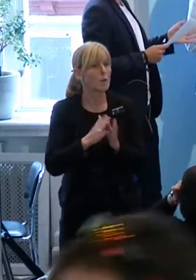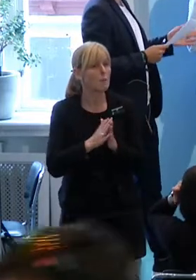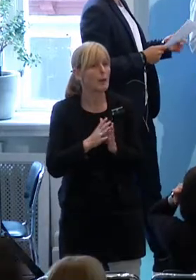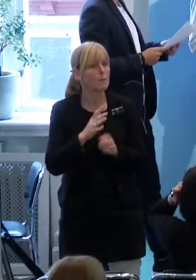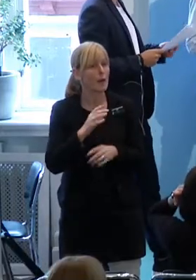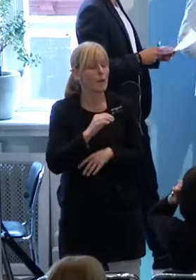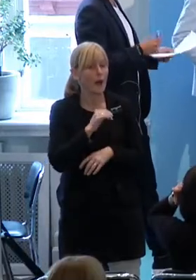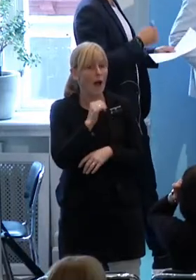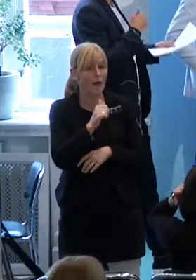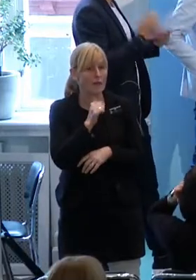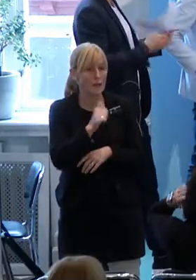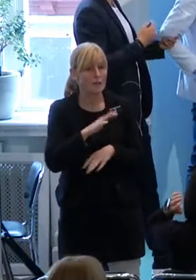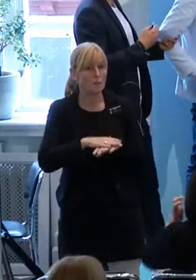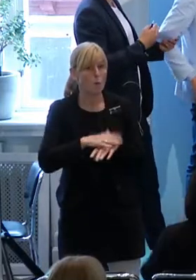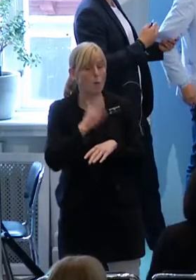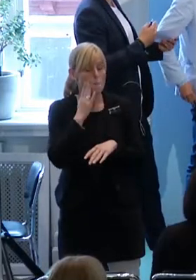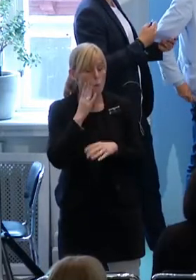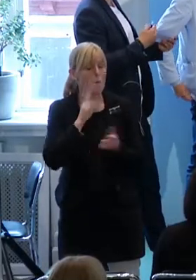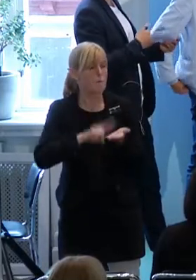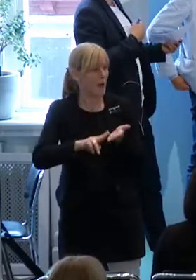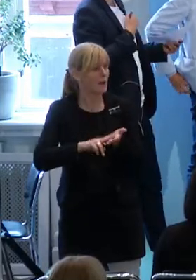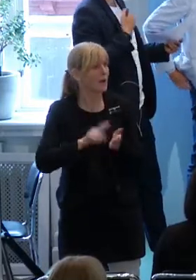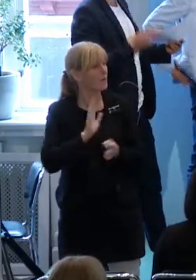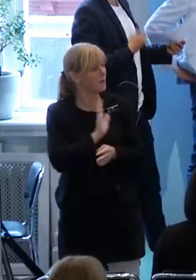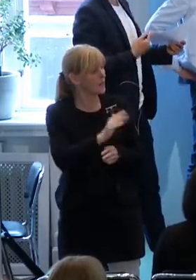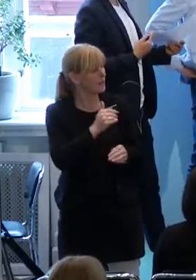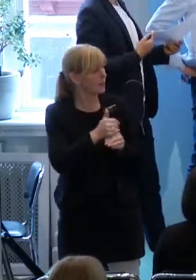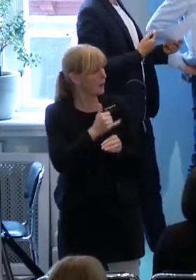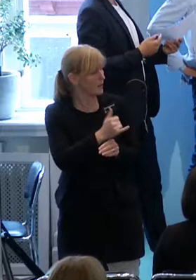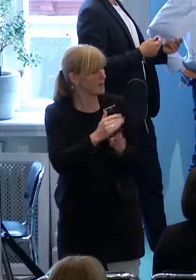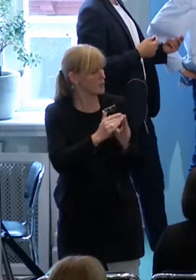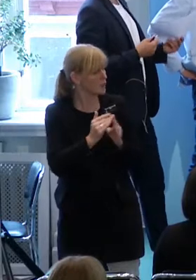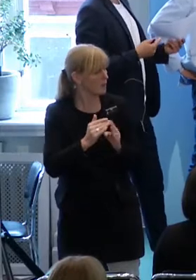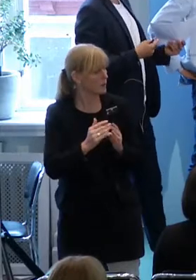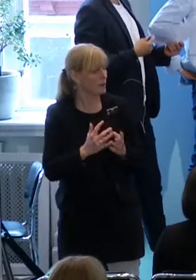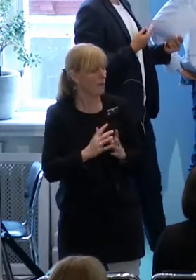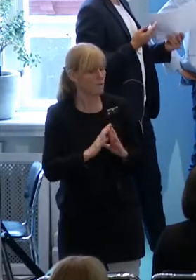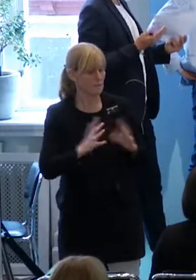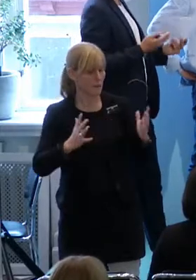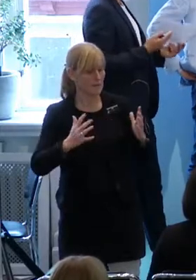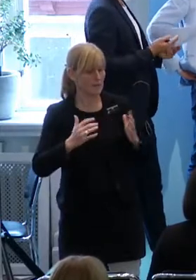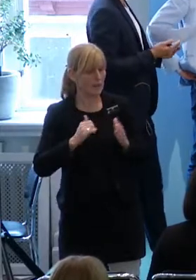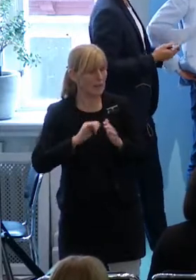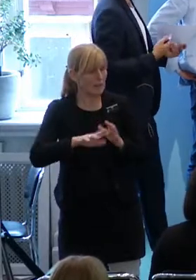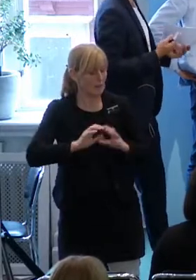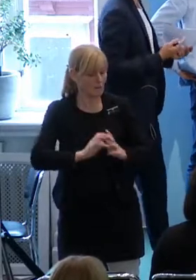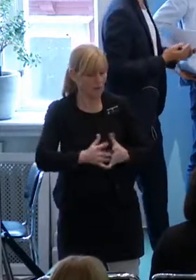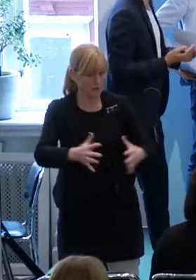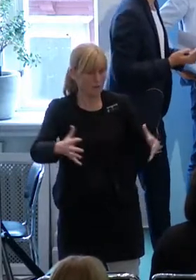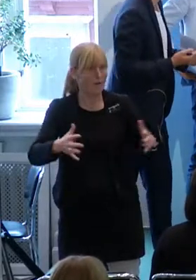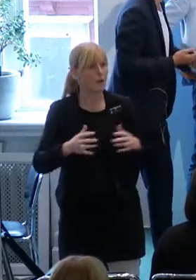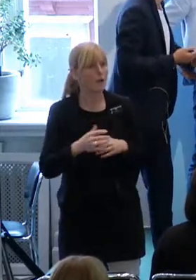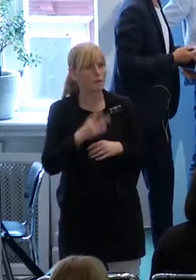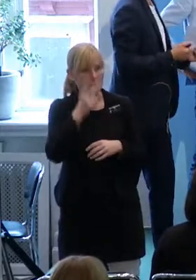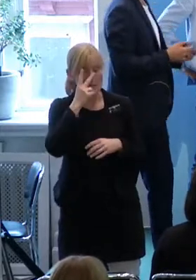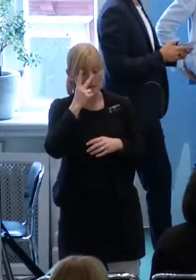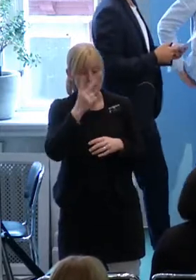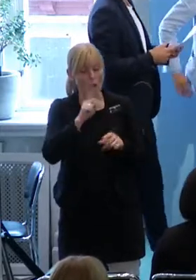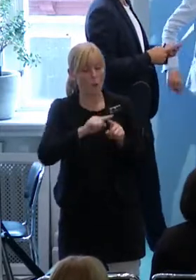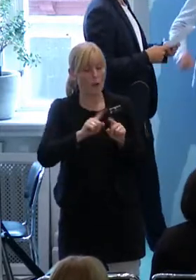Anders Fjällgren, Boverket, vad är roll i detta då, när staden ska växa inåt, vi ser trots allt